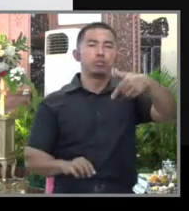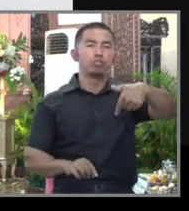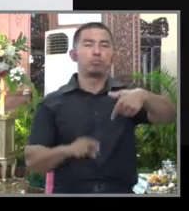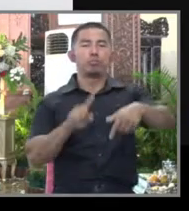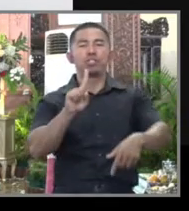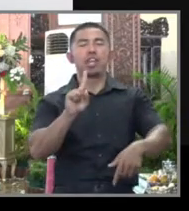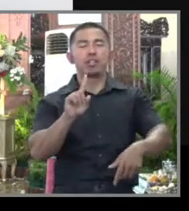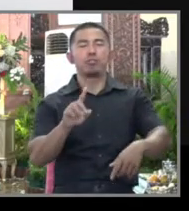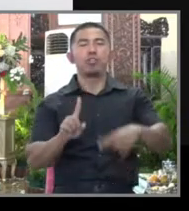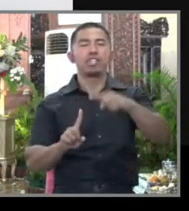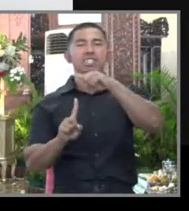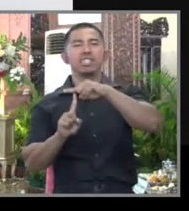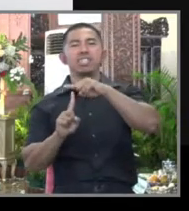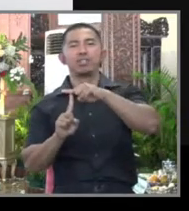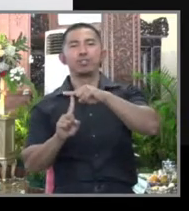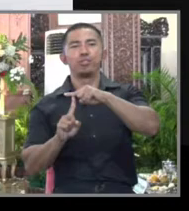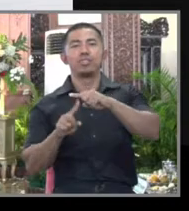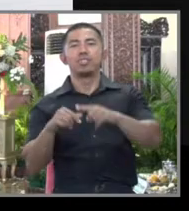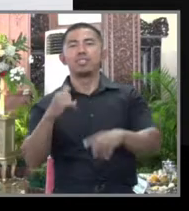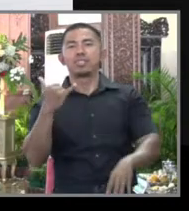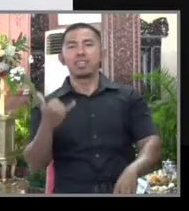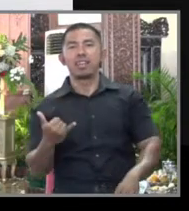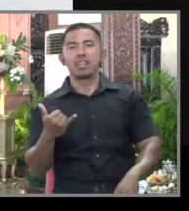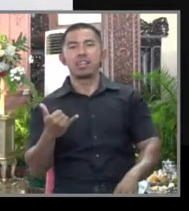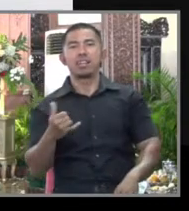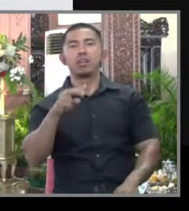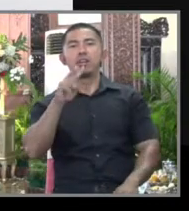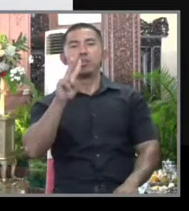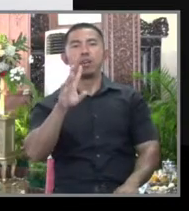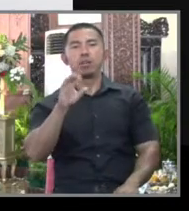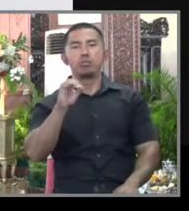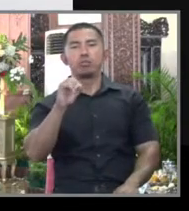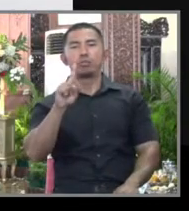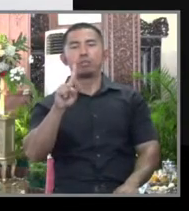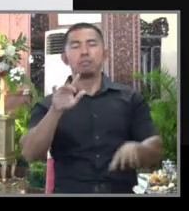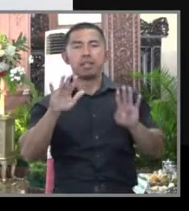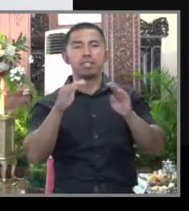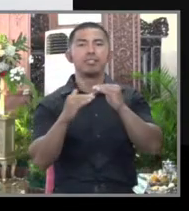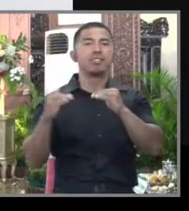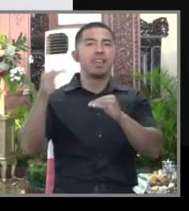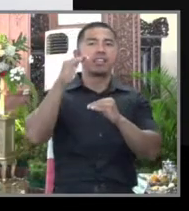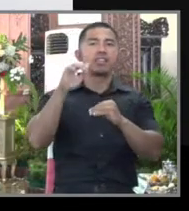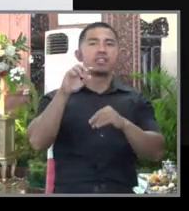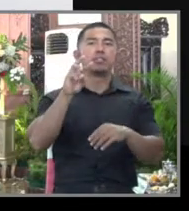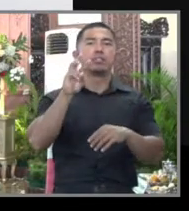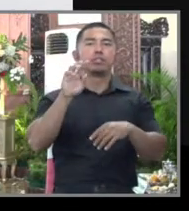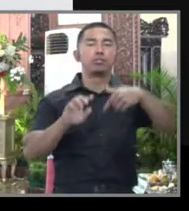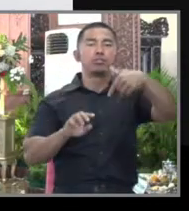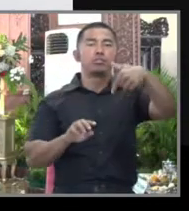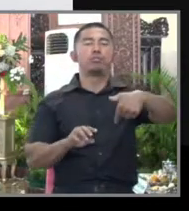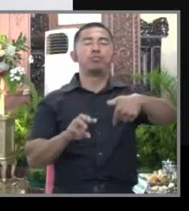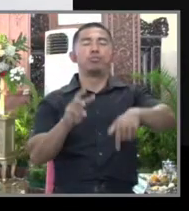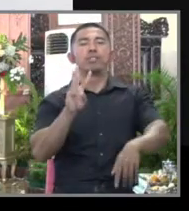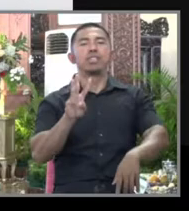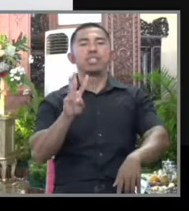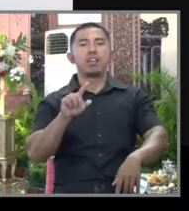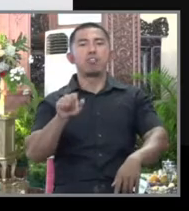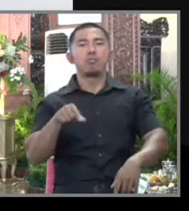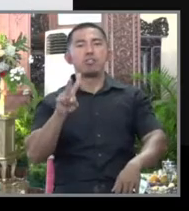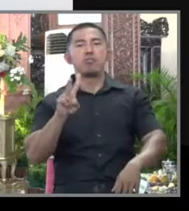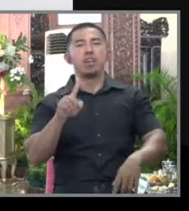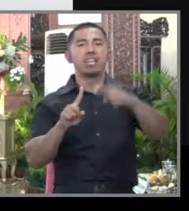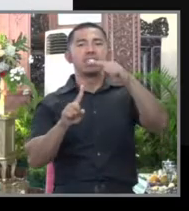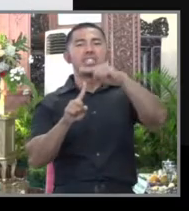71 triliun. Sekarang 2019 menjadi peningkatan menjadi 73,2 triliun,